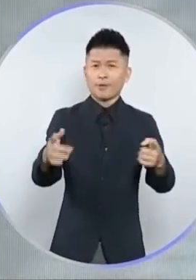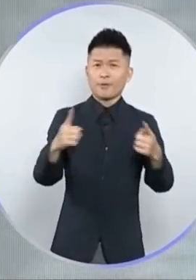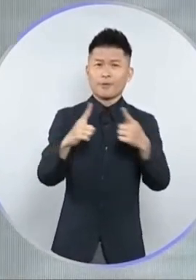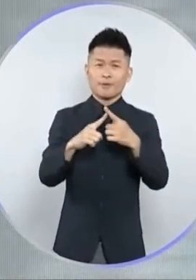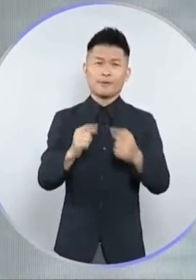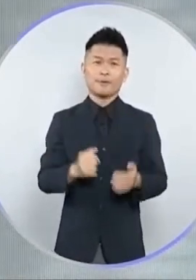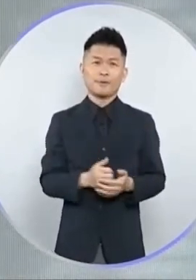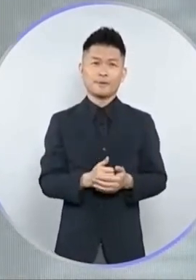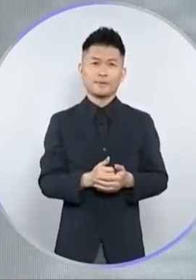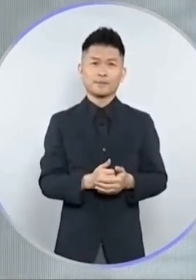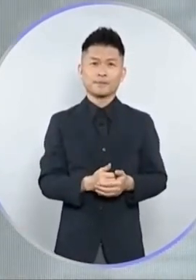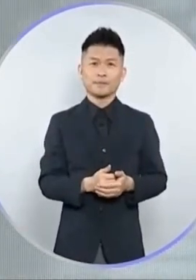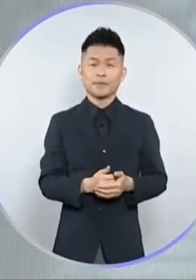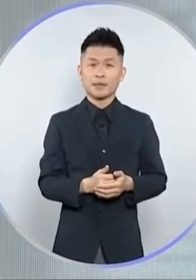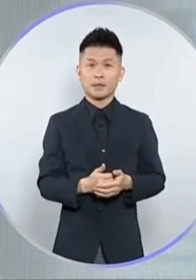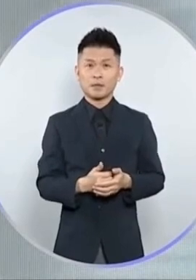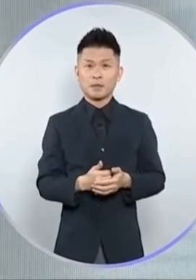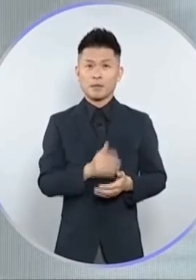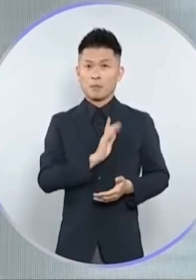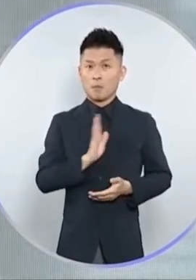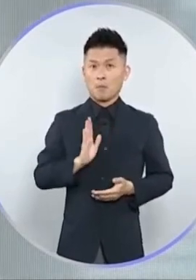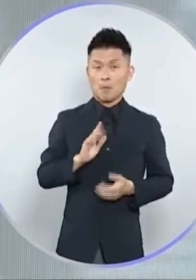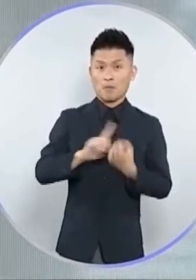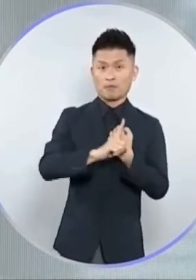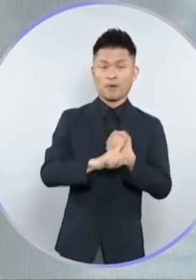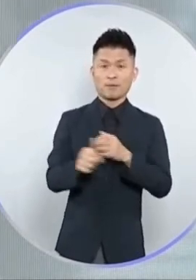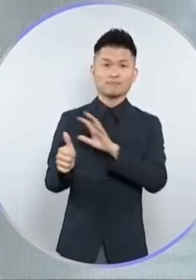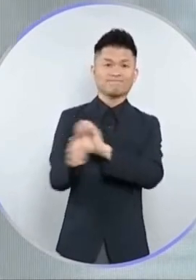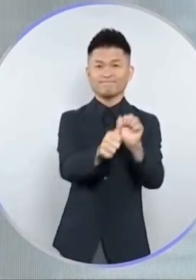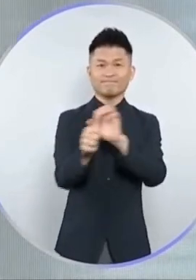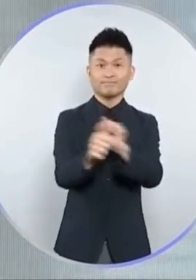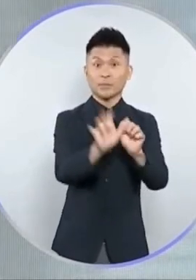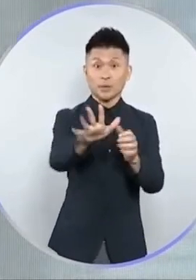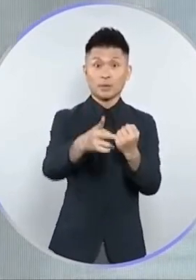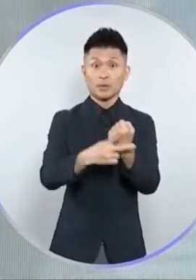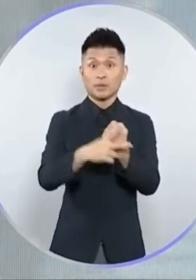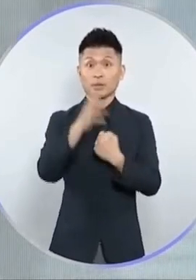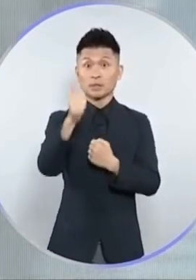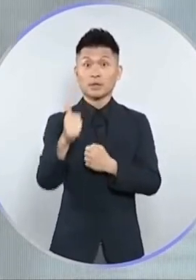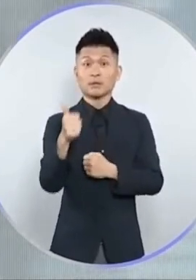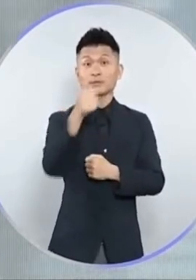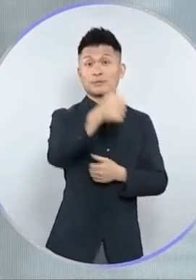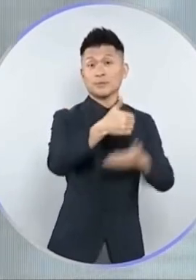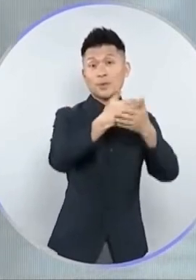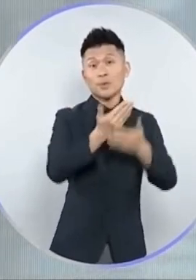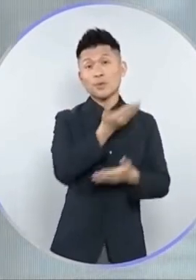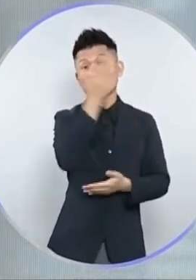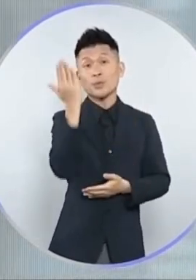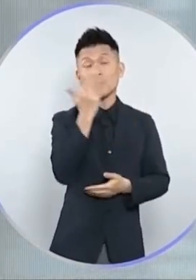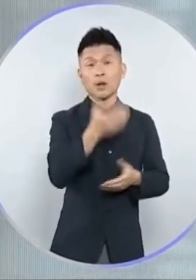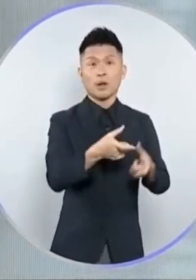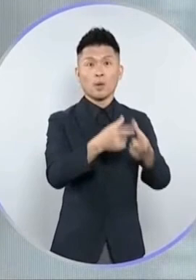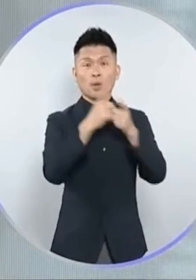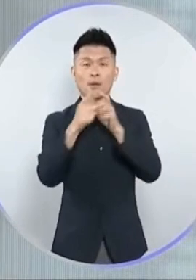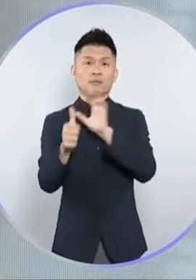被反渗透法办了，你就出去大陆旅游，回来你就